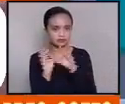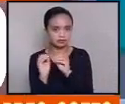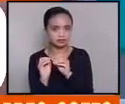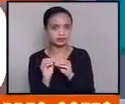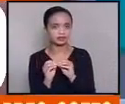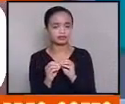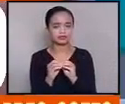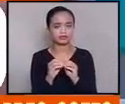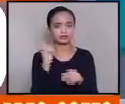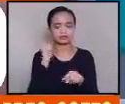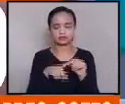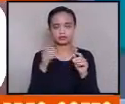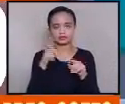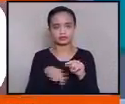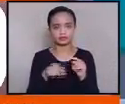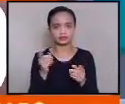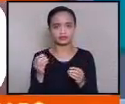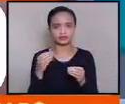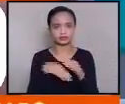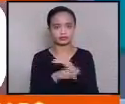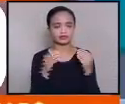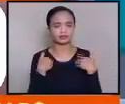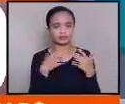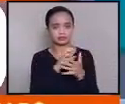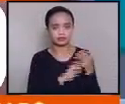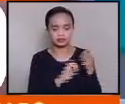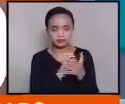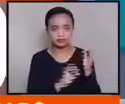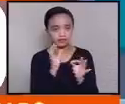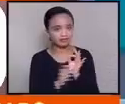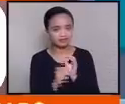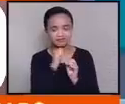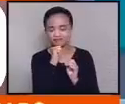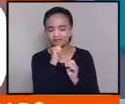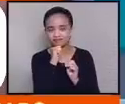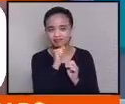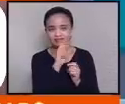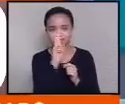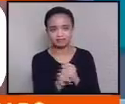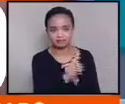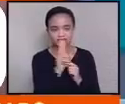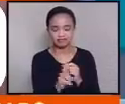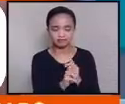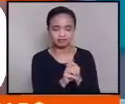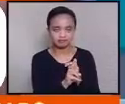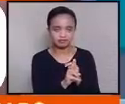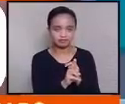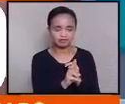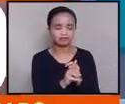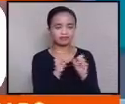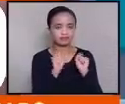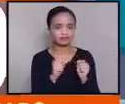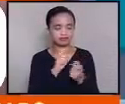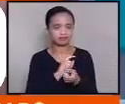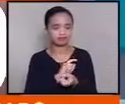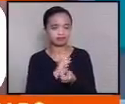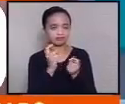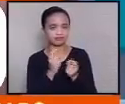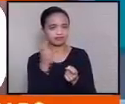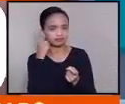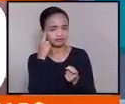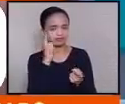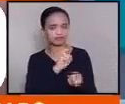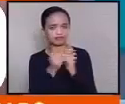siya makakapasok. At doon macha-charge yun. At kapag hindi niya po hindi niya nagamit yun, makukonvert sa cash yun. Yun ang pagkakaalam